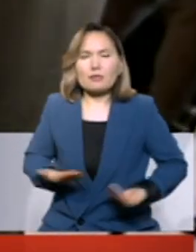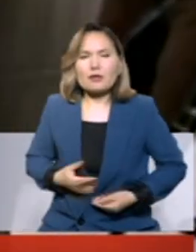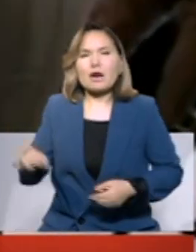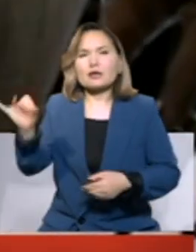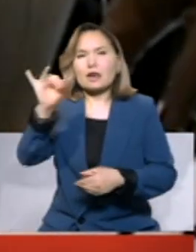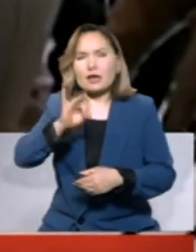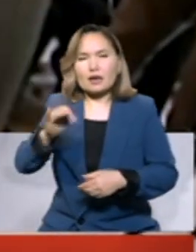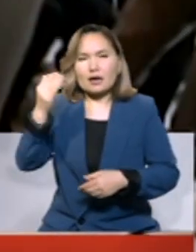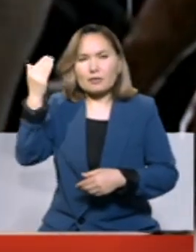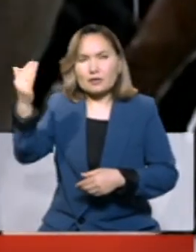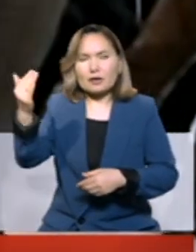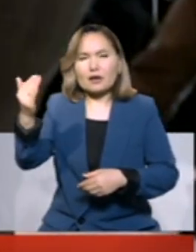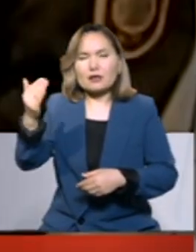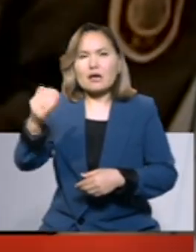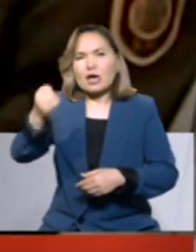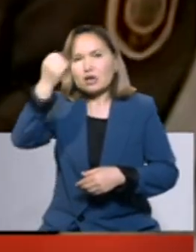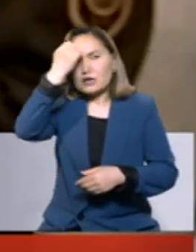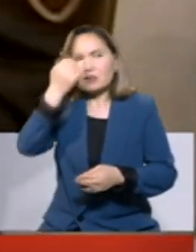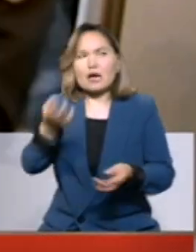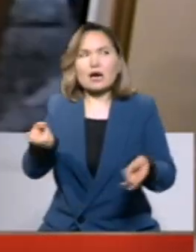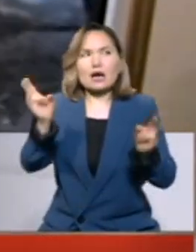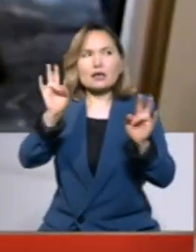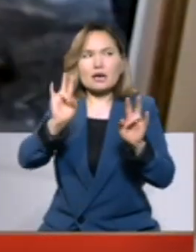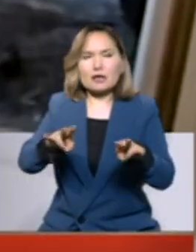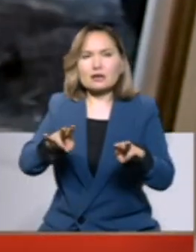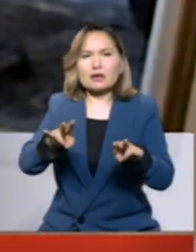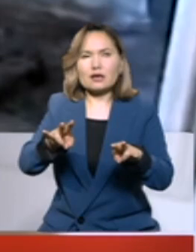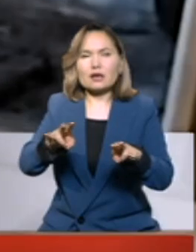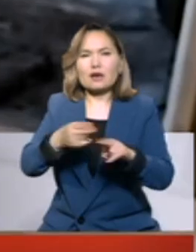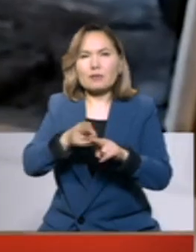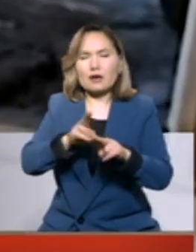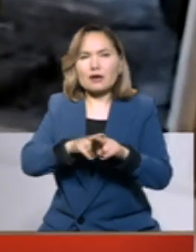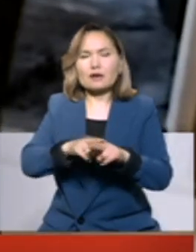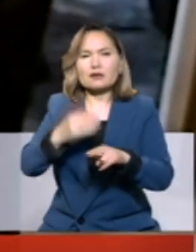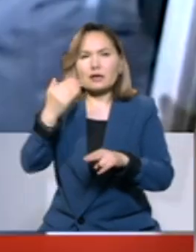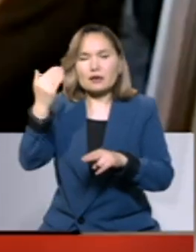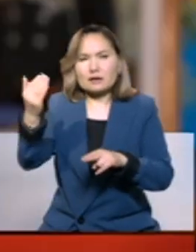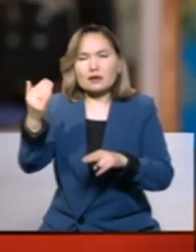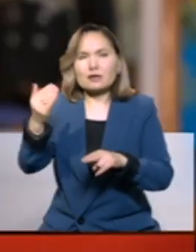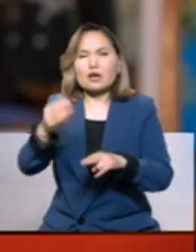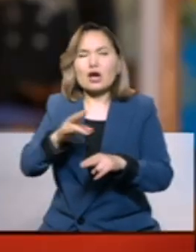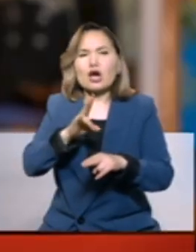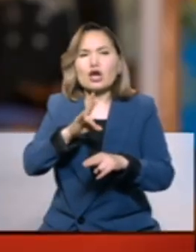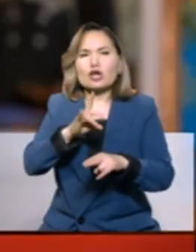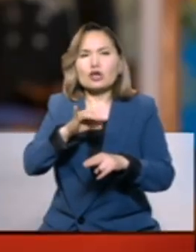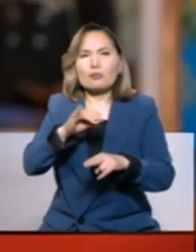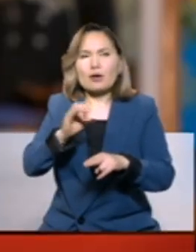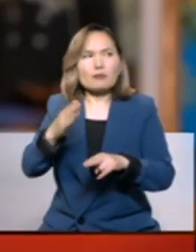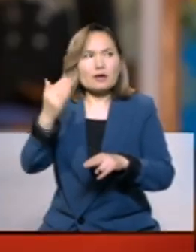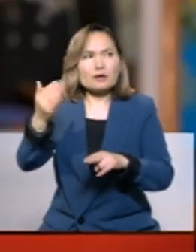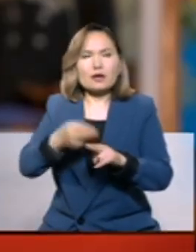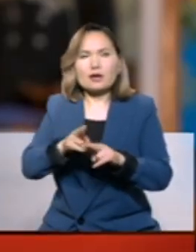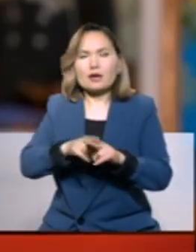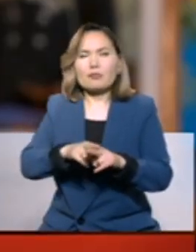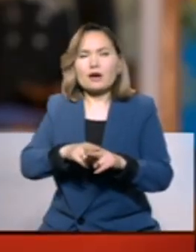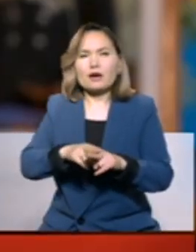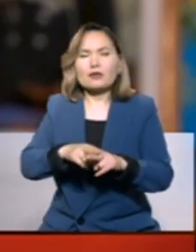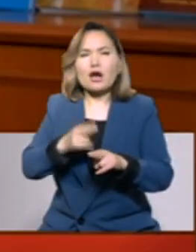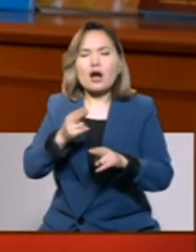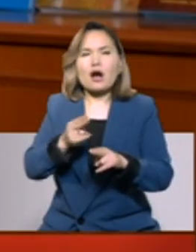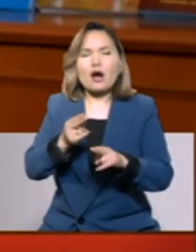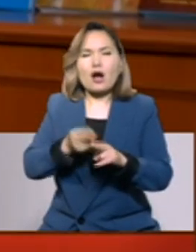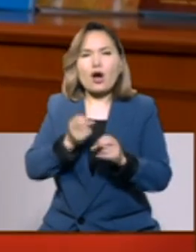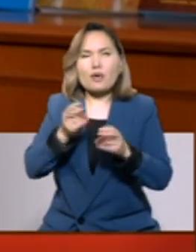тарихымда еске қалатын ол Сағадат Қожа Ахметович, 1-ші қарулы күштердің